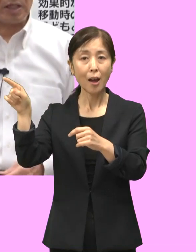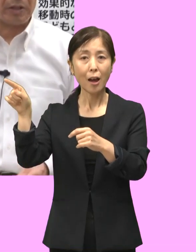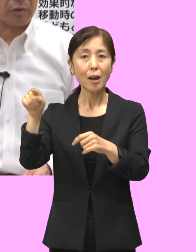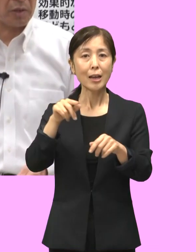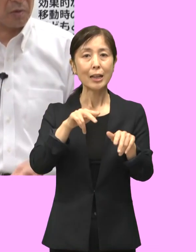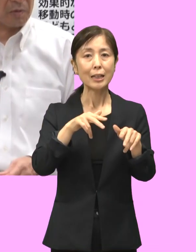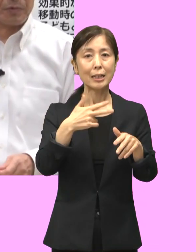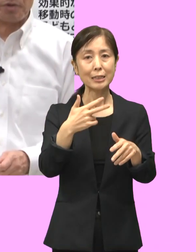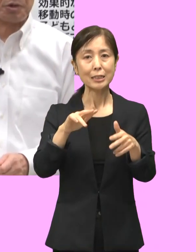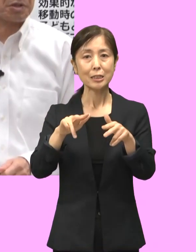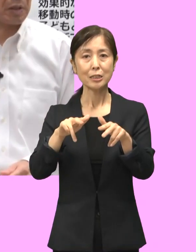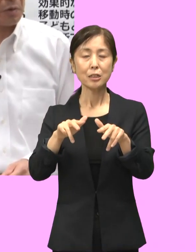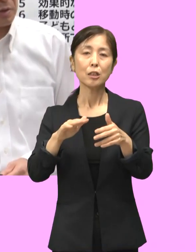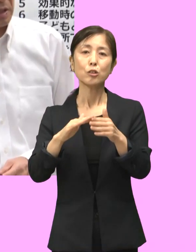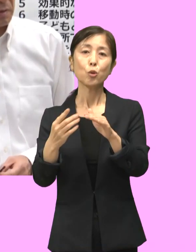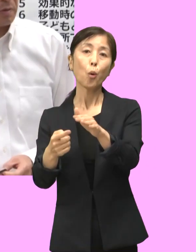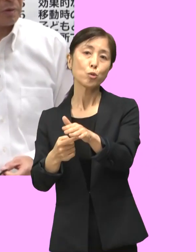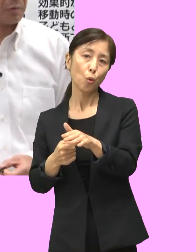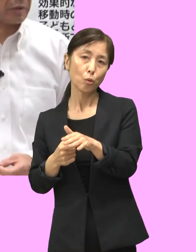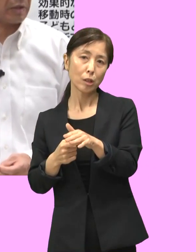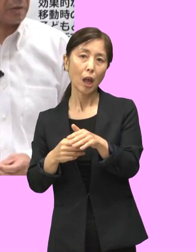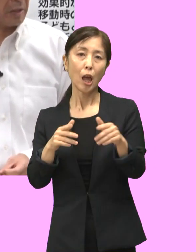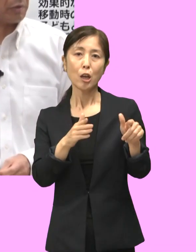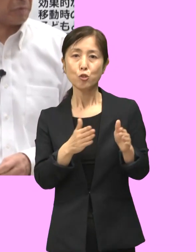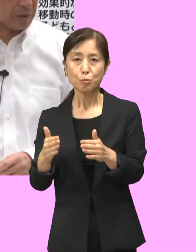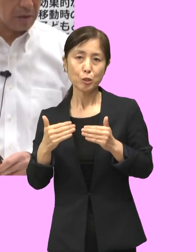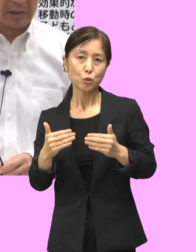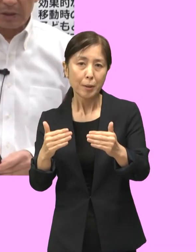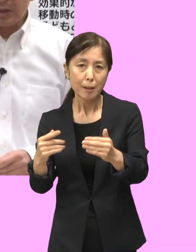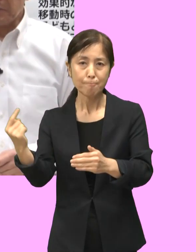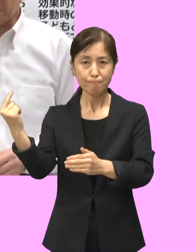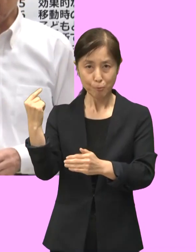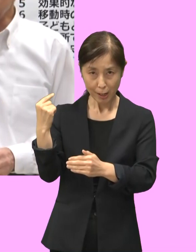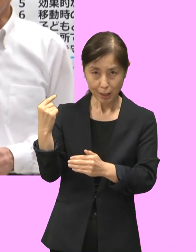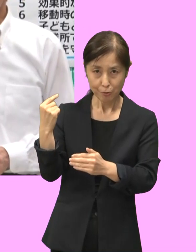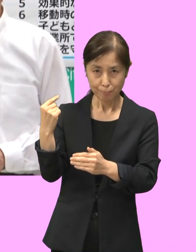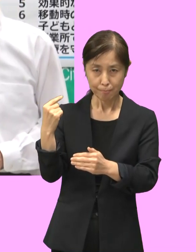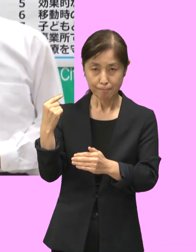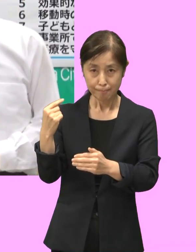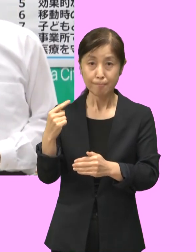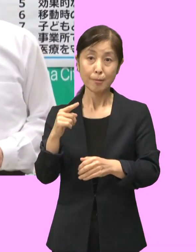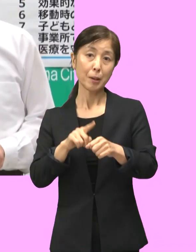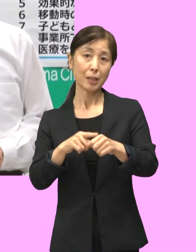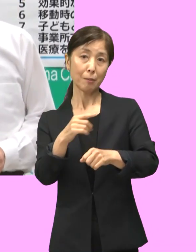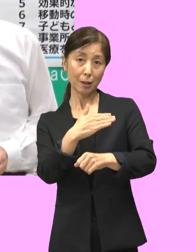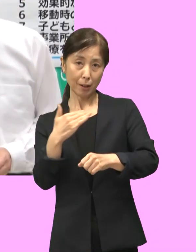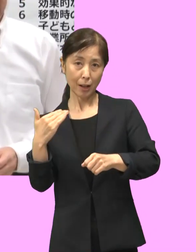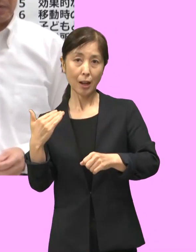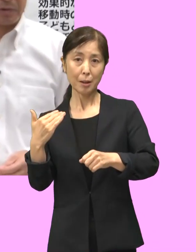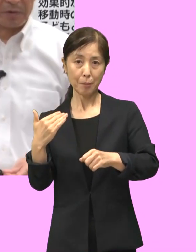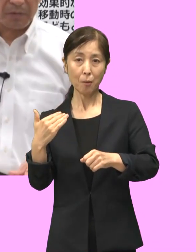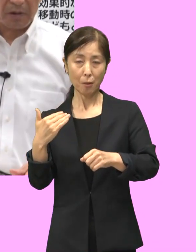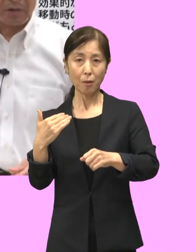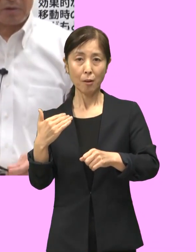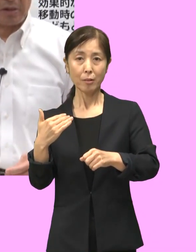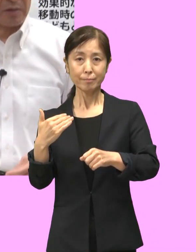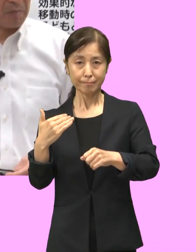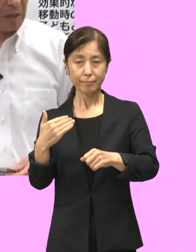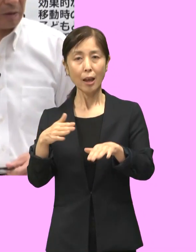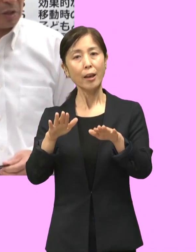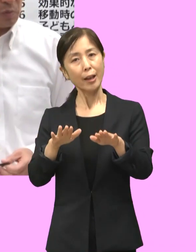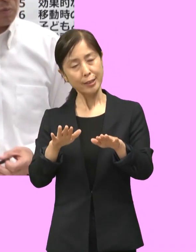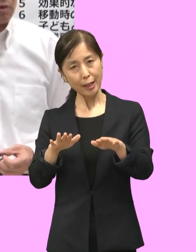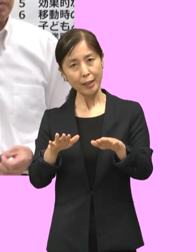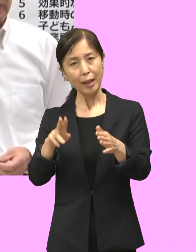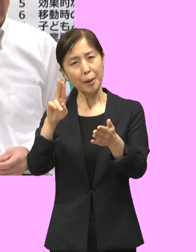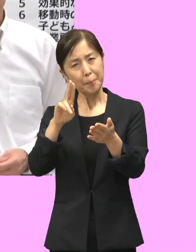の自治体においても準備を進めてほしいということが言われております。そのために我々も現在未